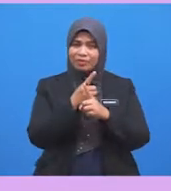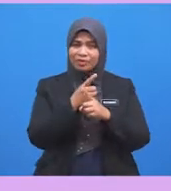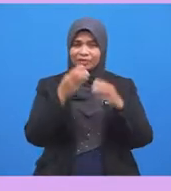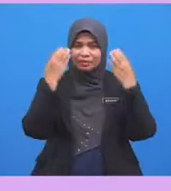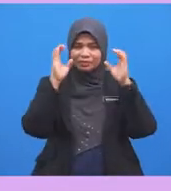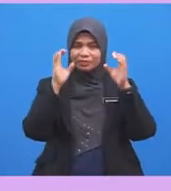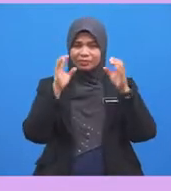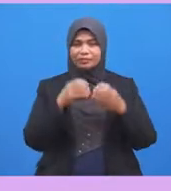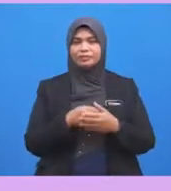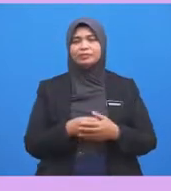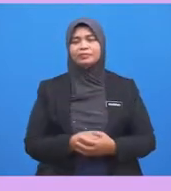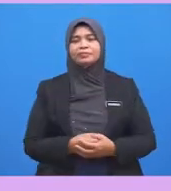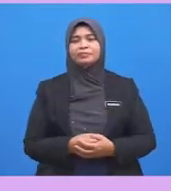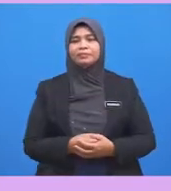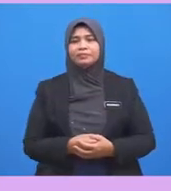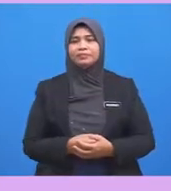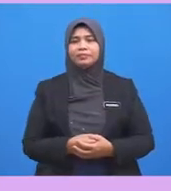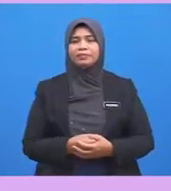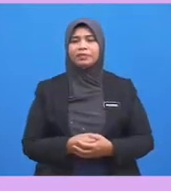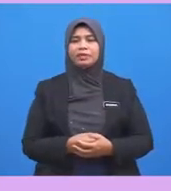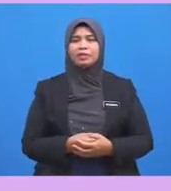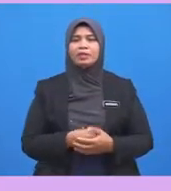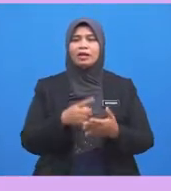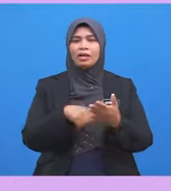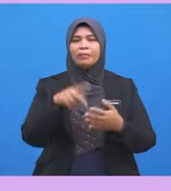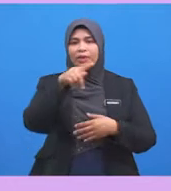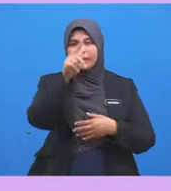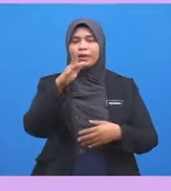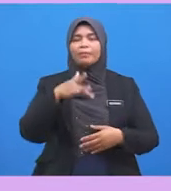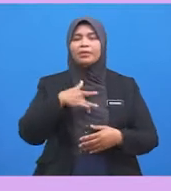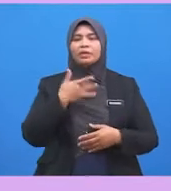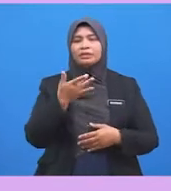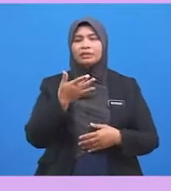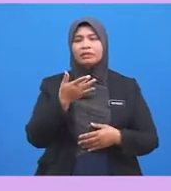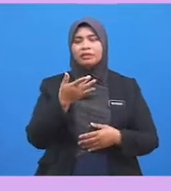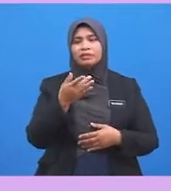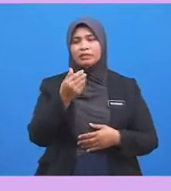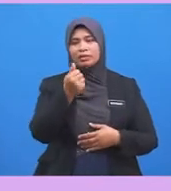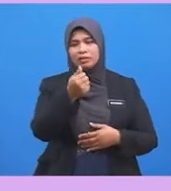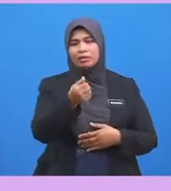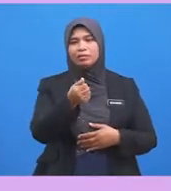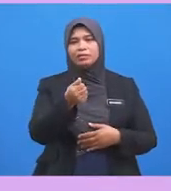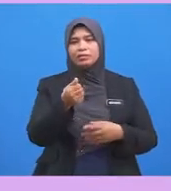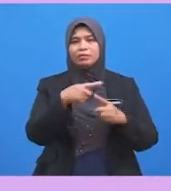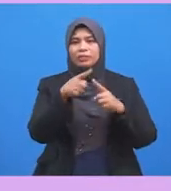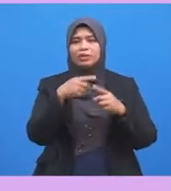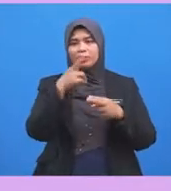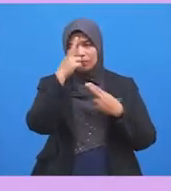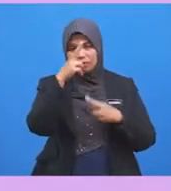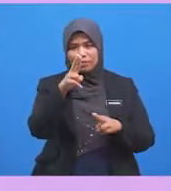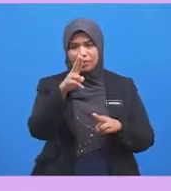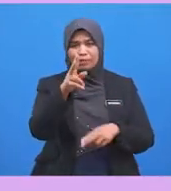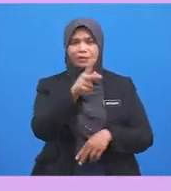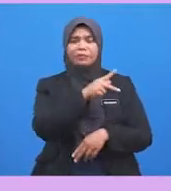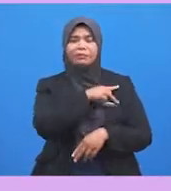Ya, tepat sekali. Amy, apakah perasaan kamu apabila menghormati